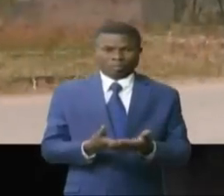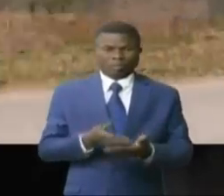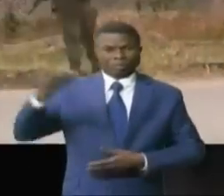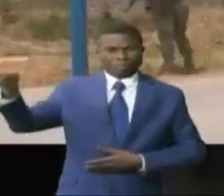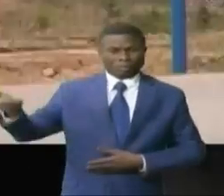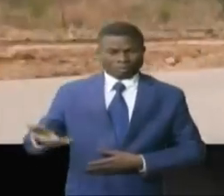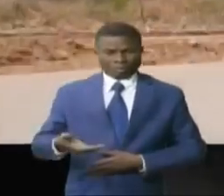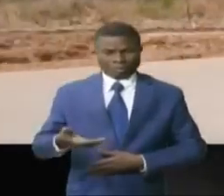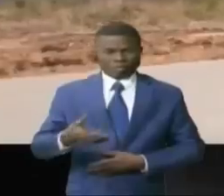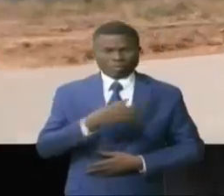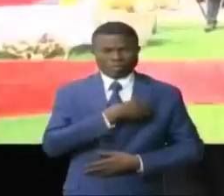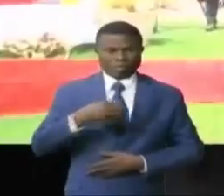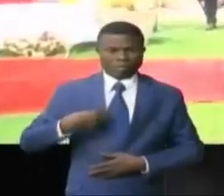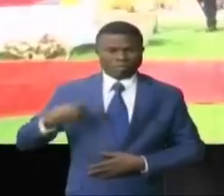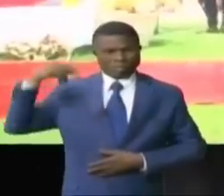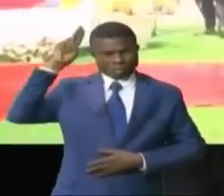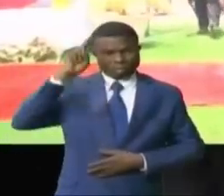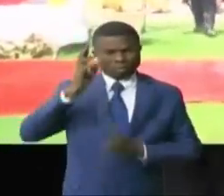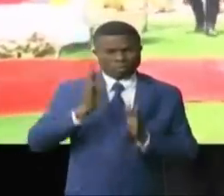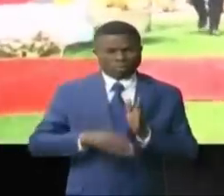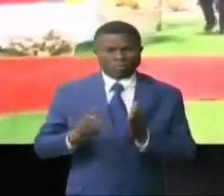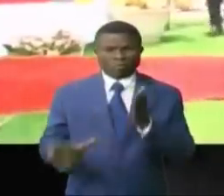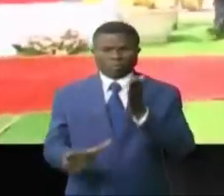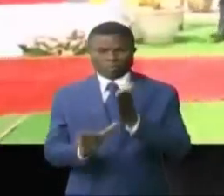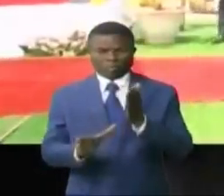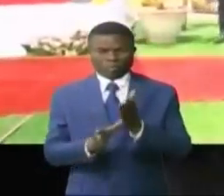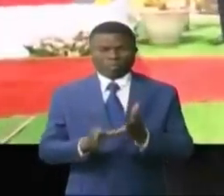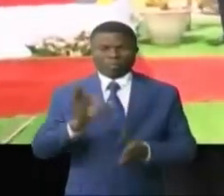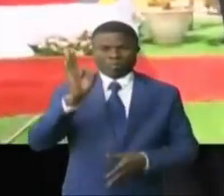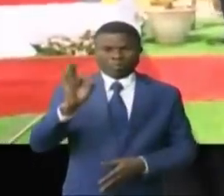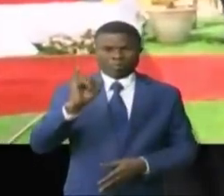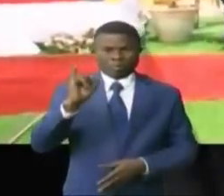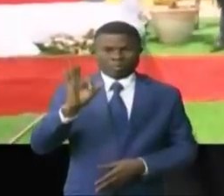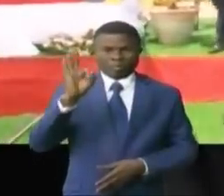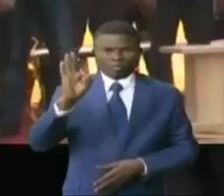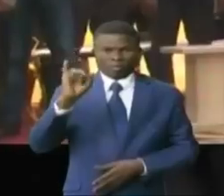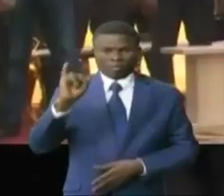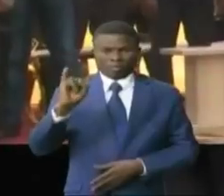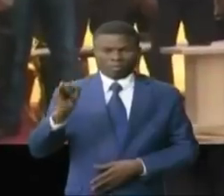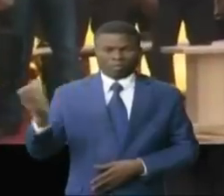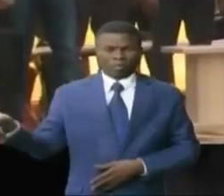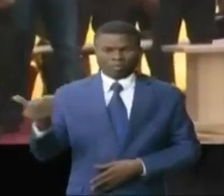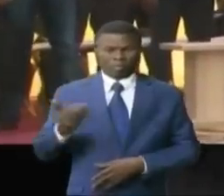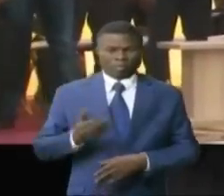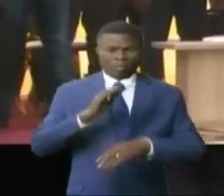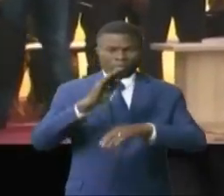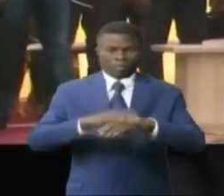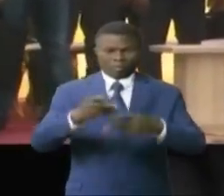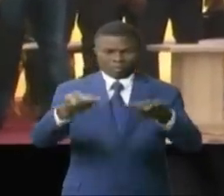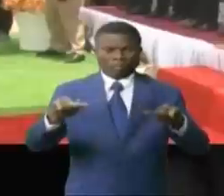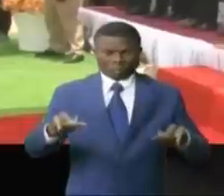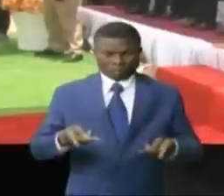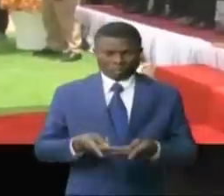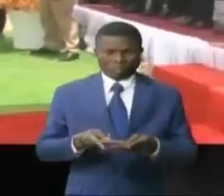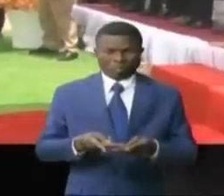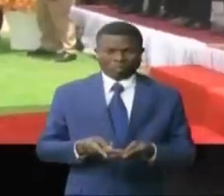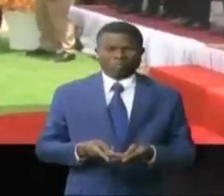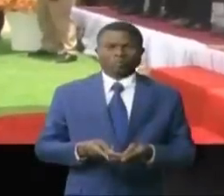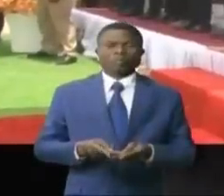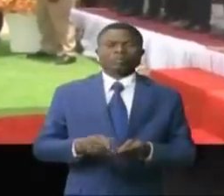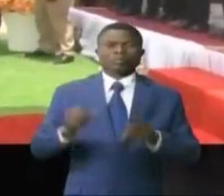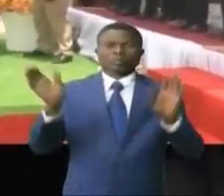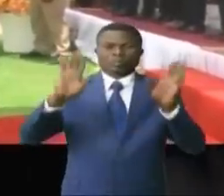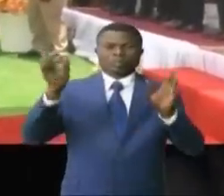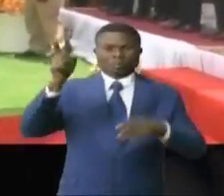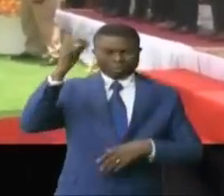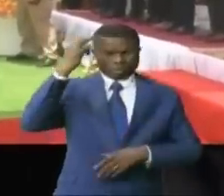accueilli par Madame le gouverneur intérimaire Fifi Masuka Saini avant d'être installé à la tribune où il salue notamment le